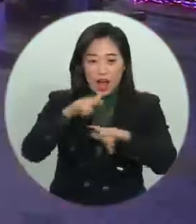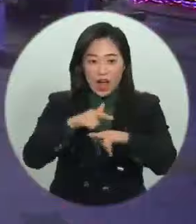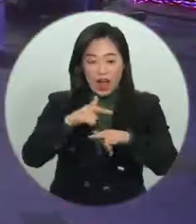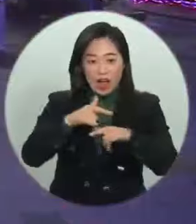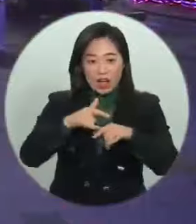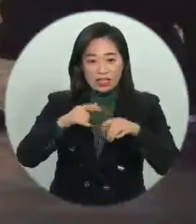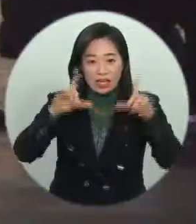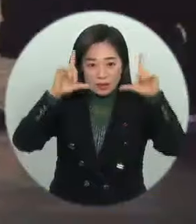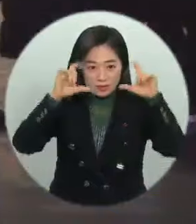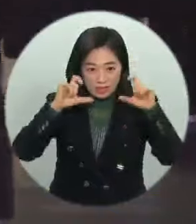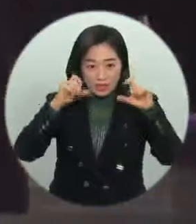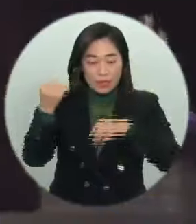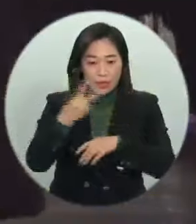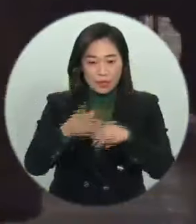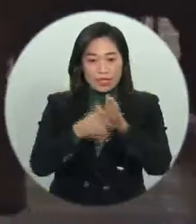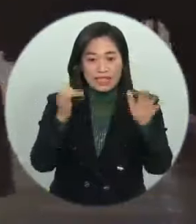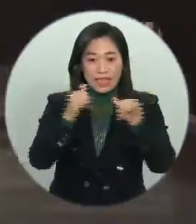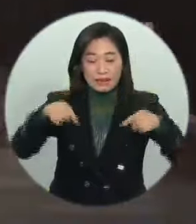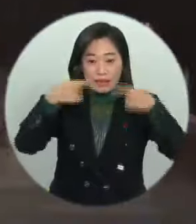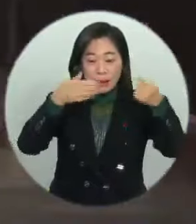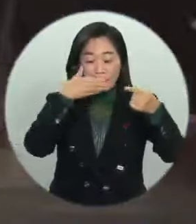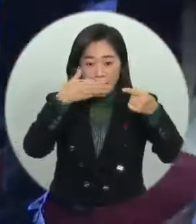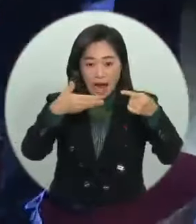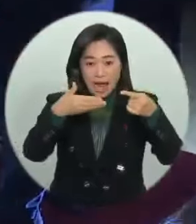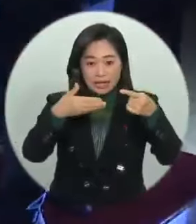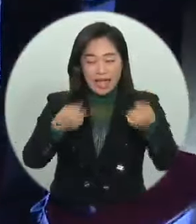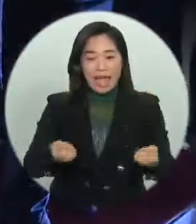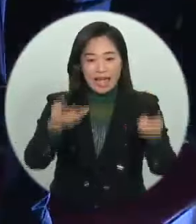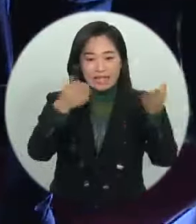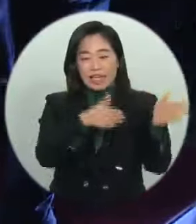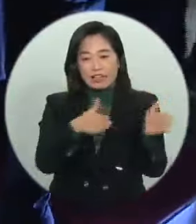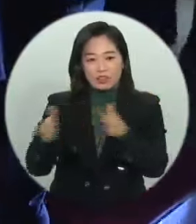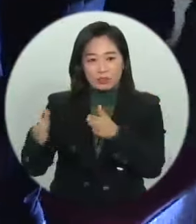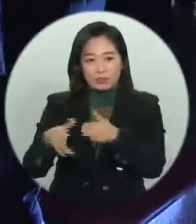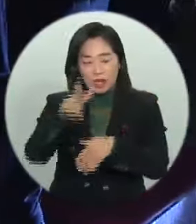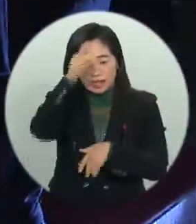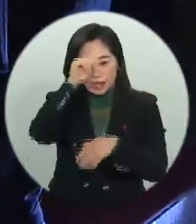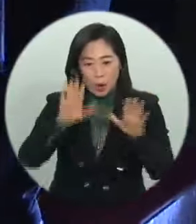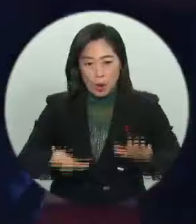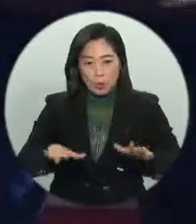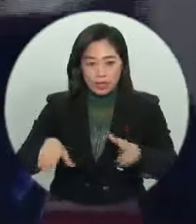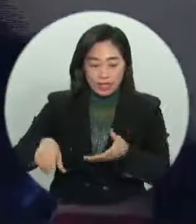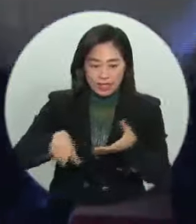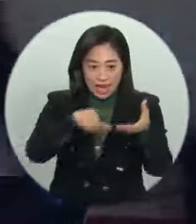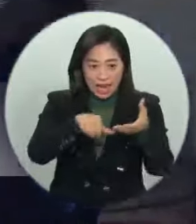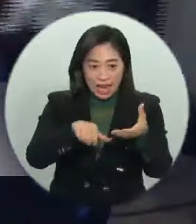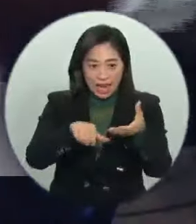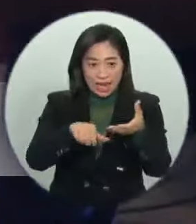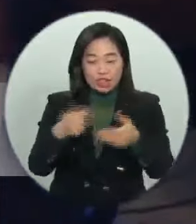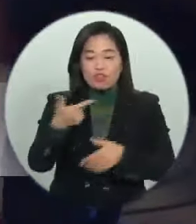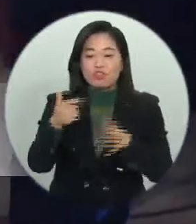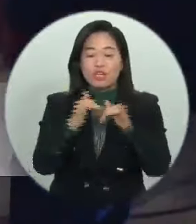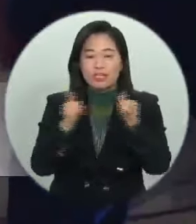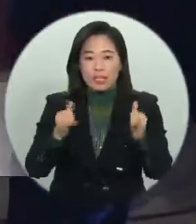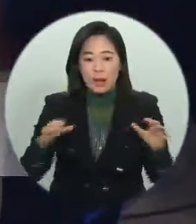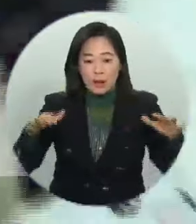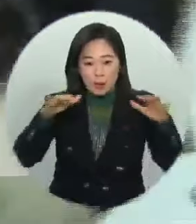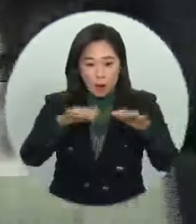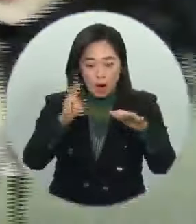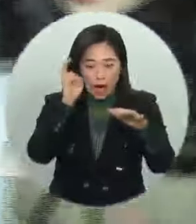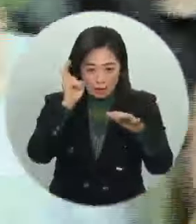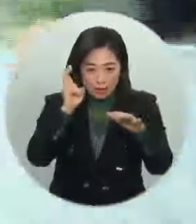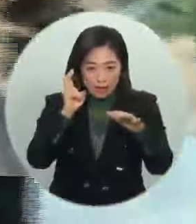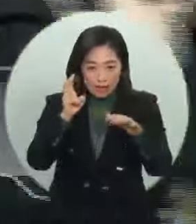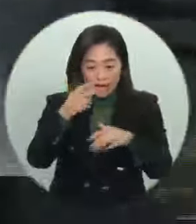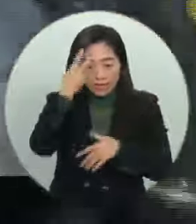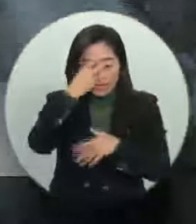등 시민들이 참여할 수 있는 행사가 마련돼 있습니다. 경찰은 올해 재하애종 행사에 6천여 명의 시민이 모일 것으로 예상하고